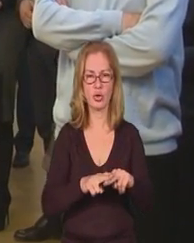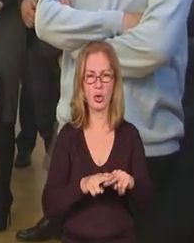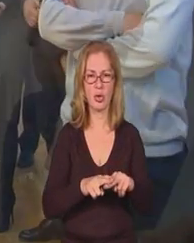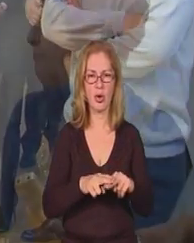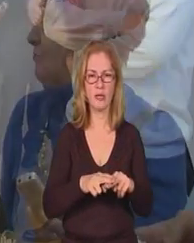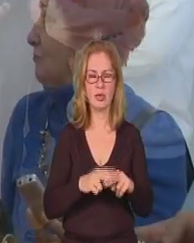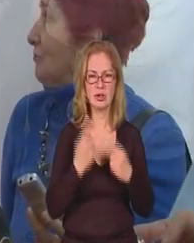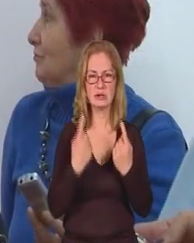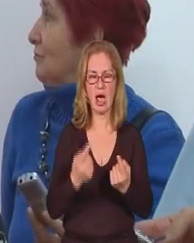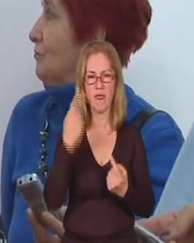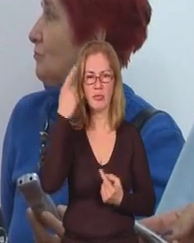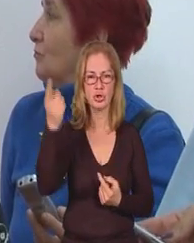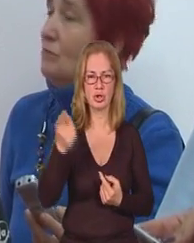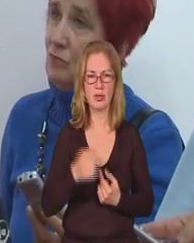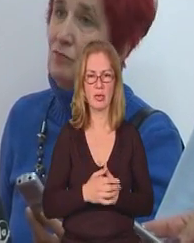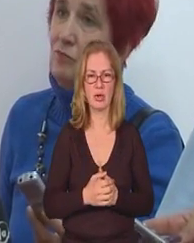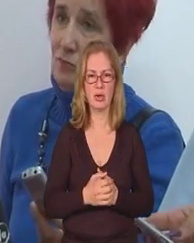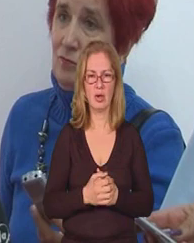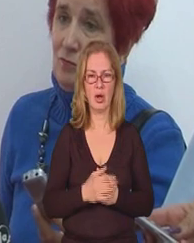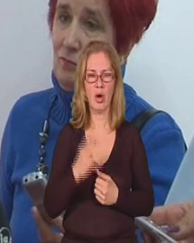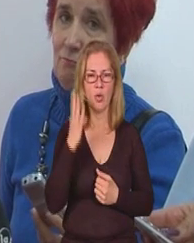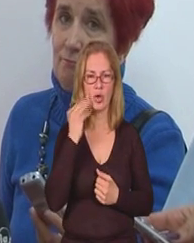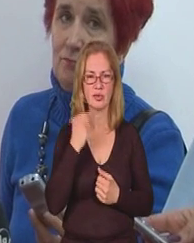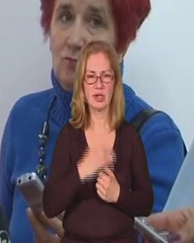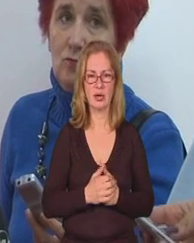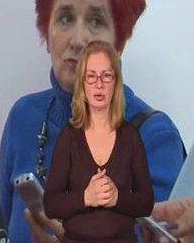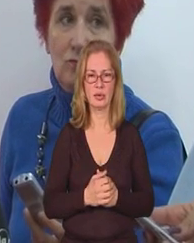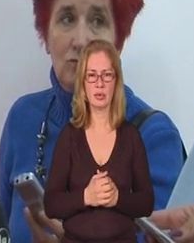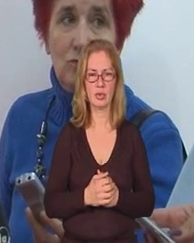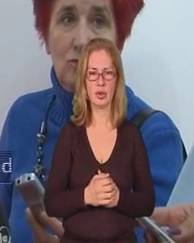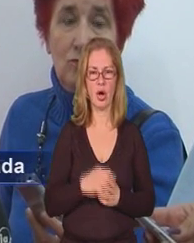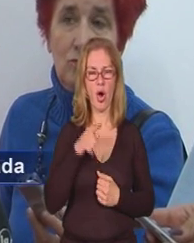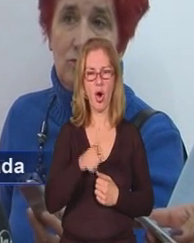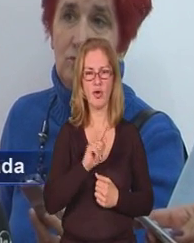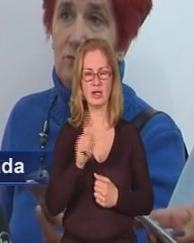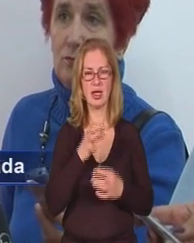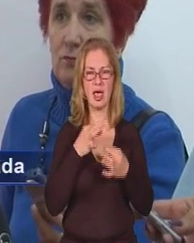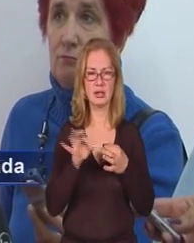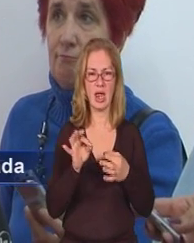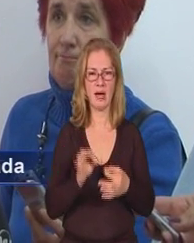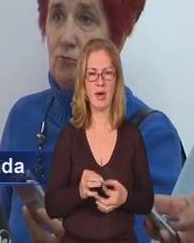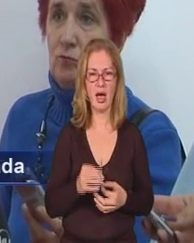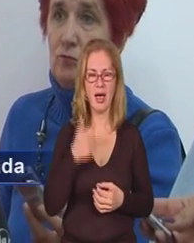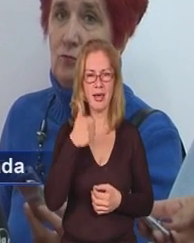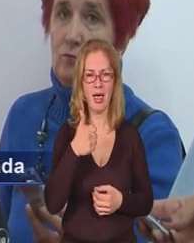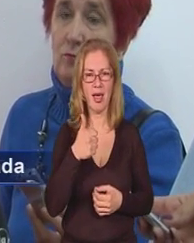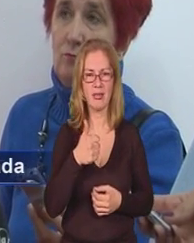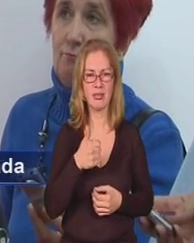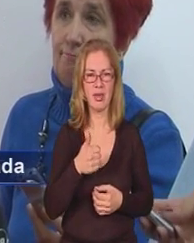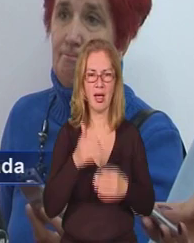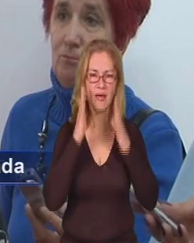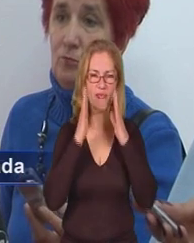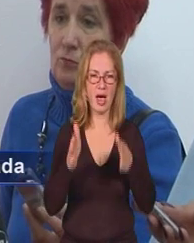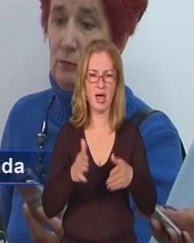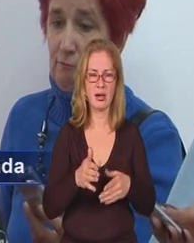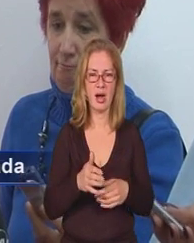zajedničkim odlukom, stavom, mišljenjem svih tradicionalnih konfesija u Novom Sadu. I ovo nije slava